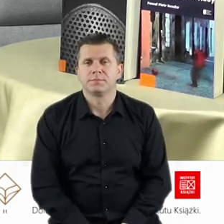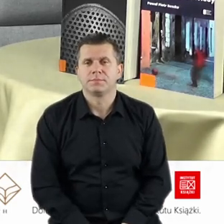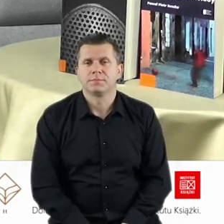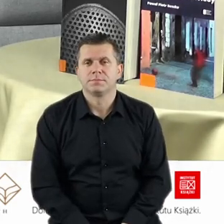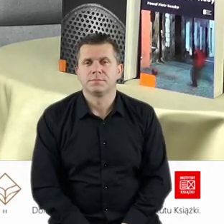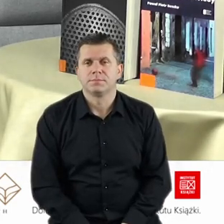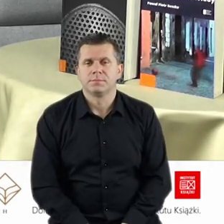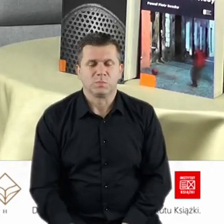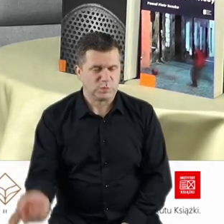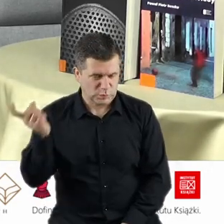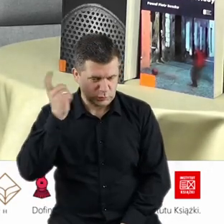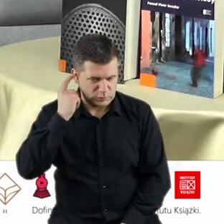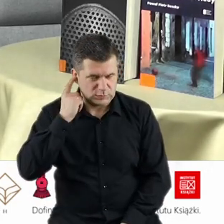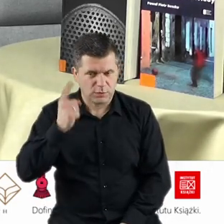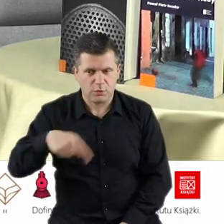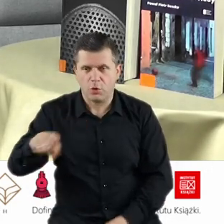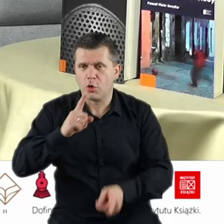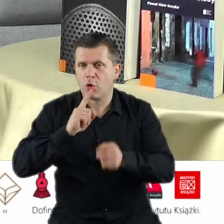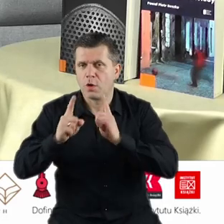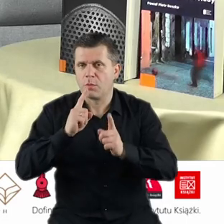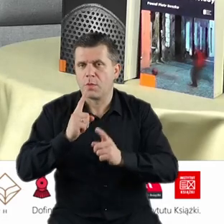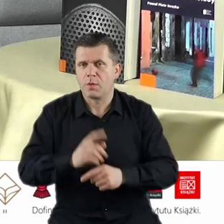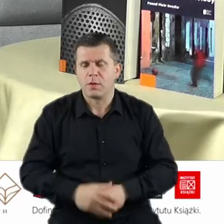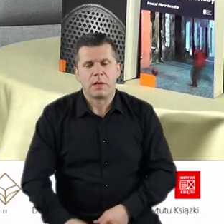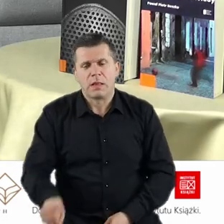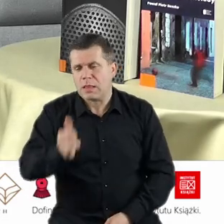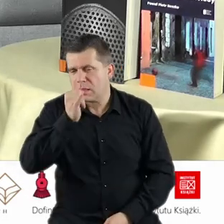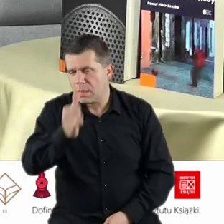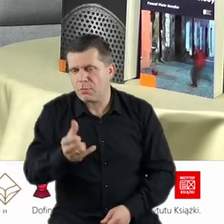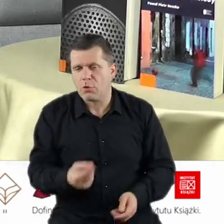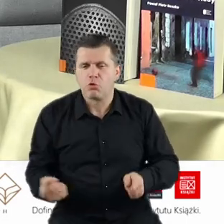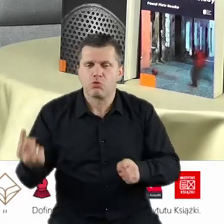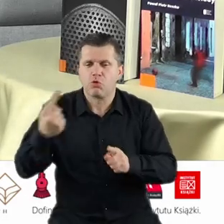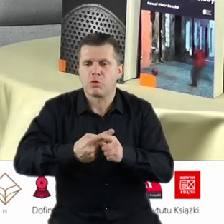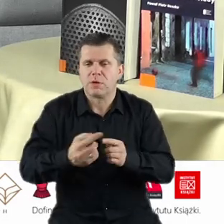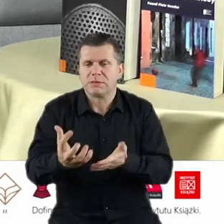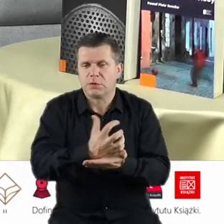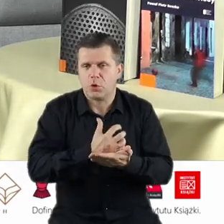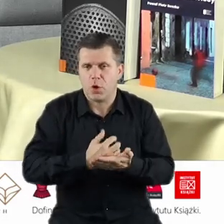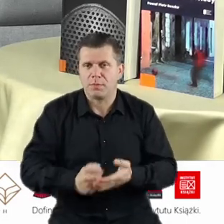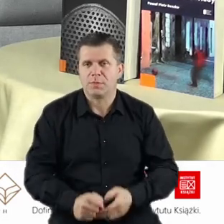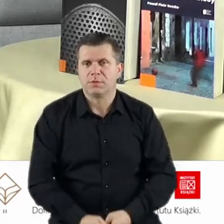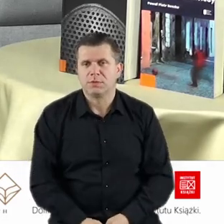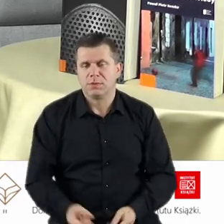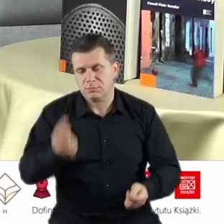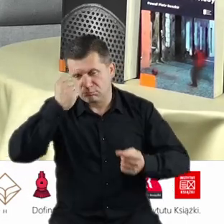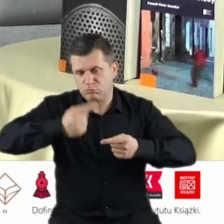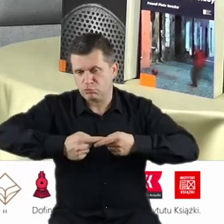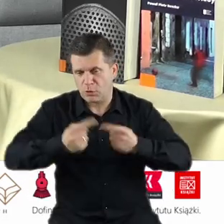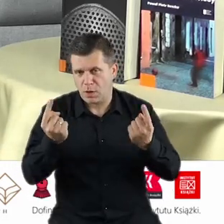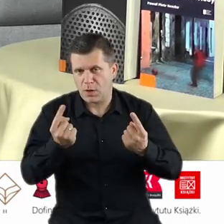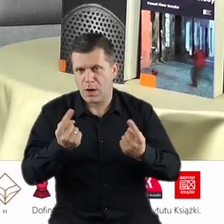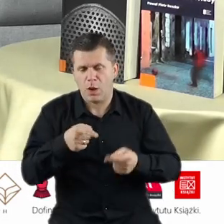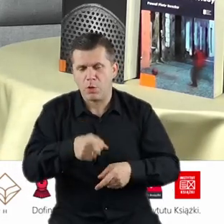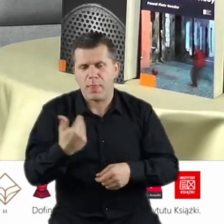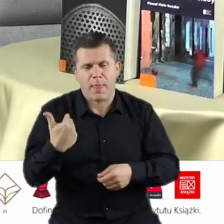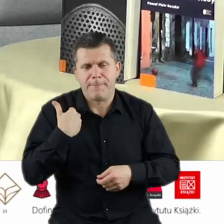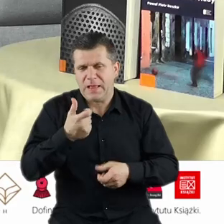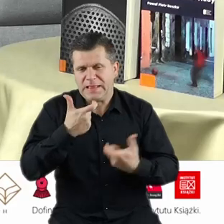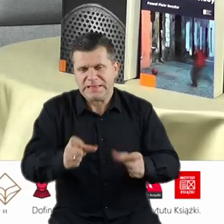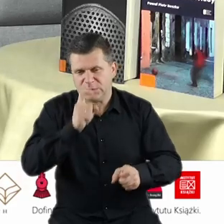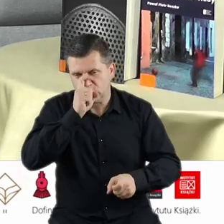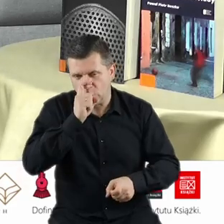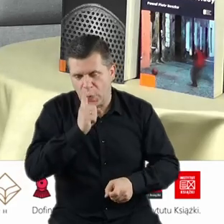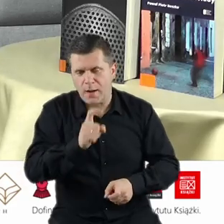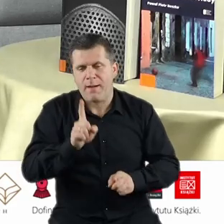niedorobne, to jest termin, który usłyszałem od jednego z moich rozmówców, który mówi, że na tym nie dało się dorobić, co wyraża oczywiście przekonanie, że chociaż z jednej strony nie było to